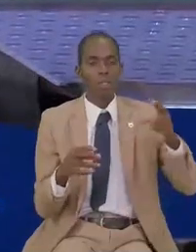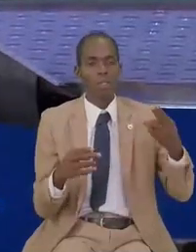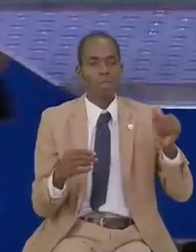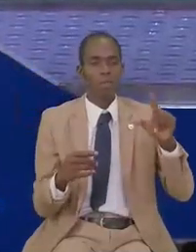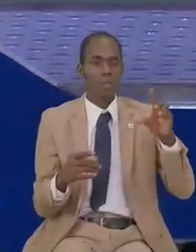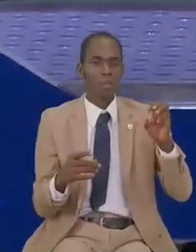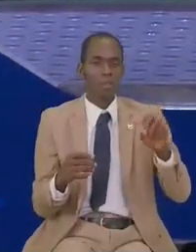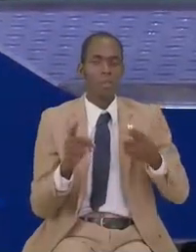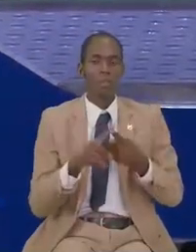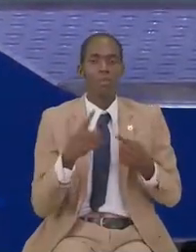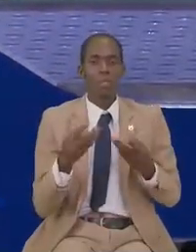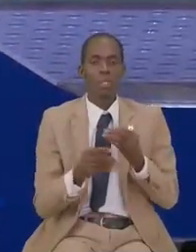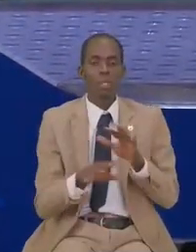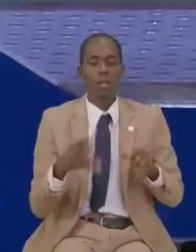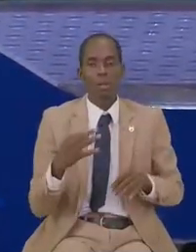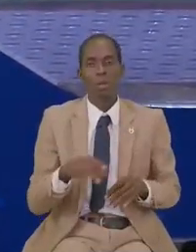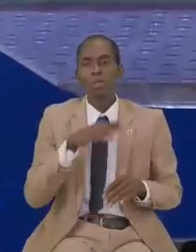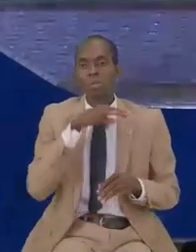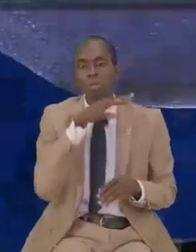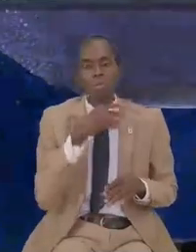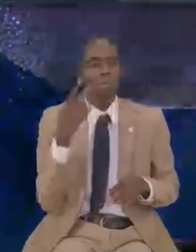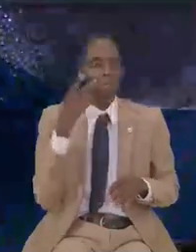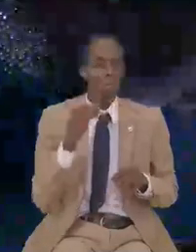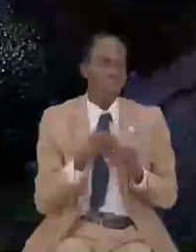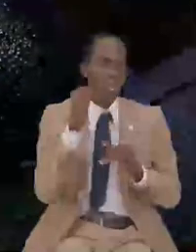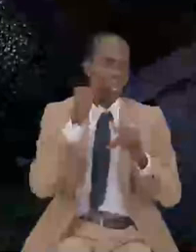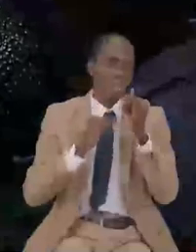de la corruption. Ésaïe 39,